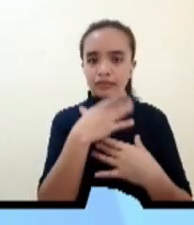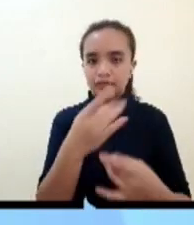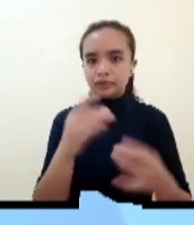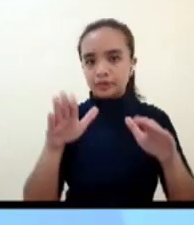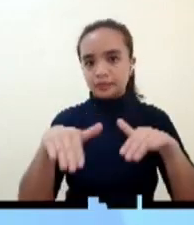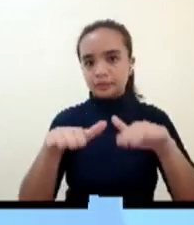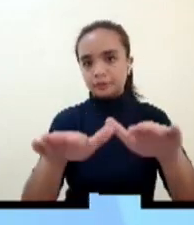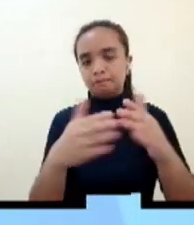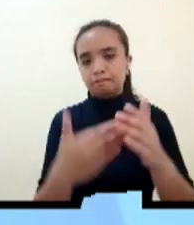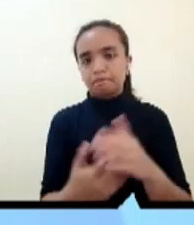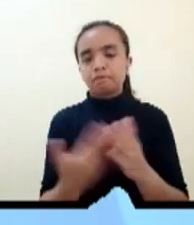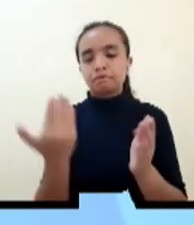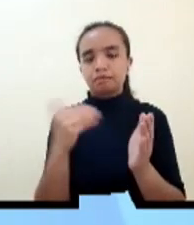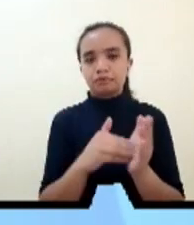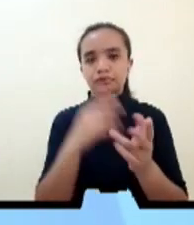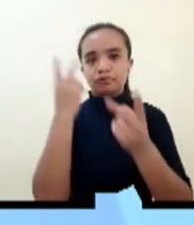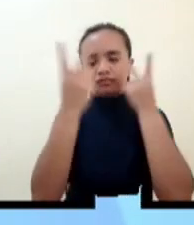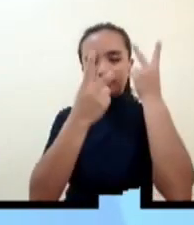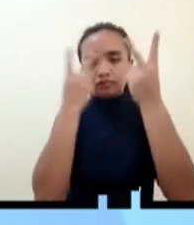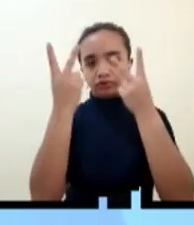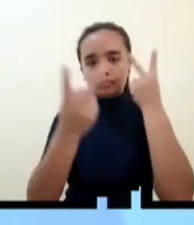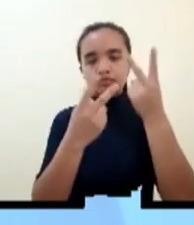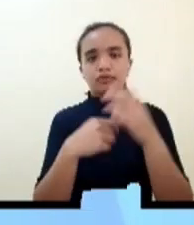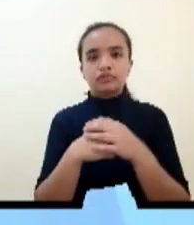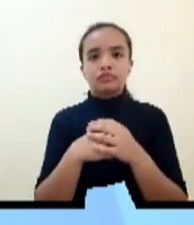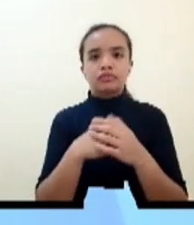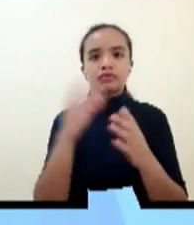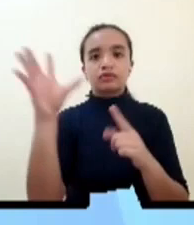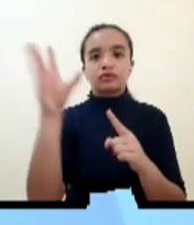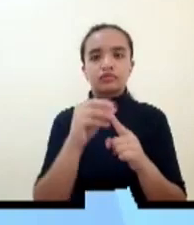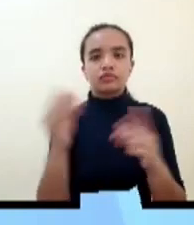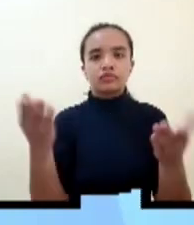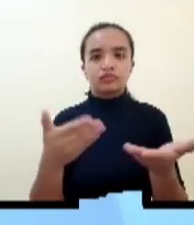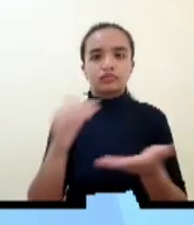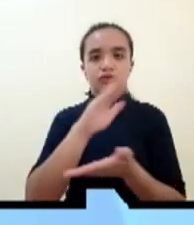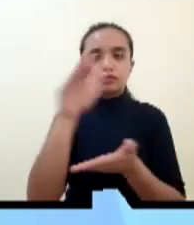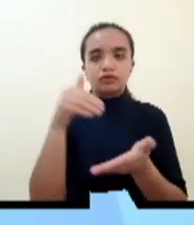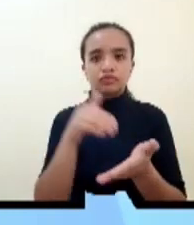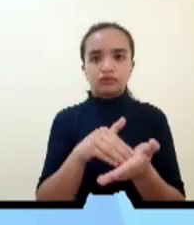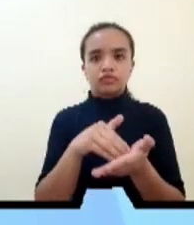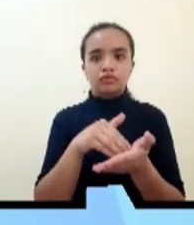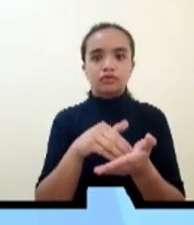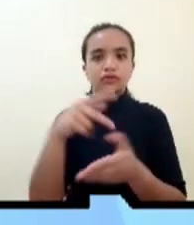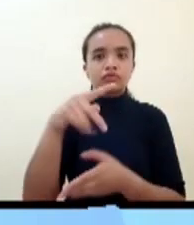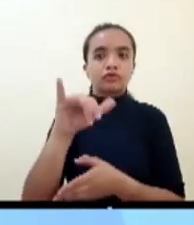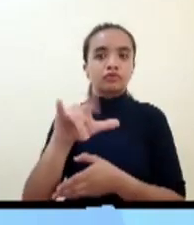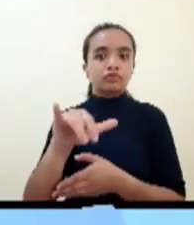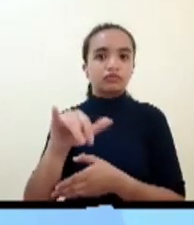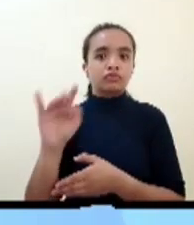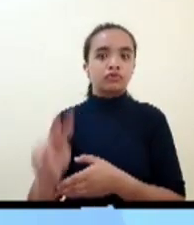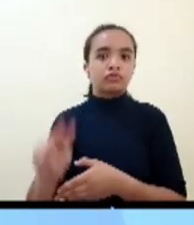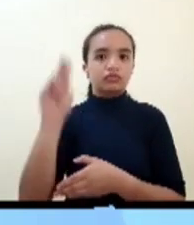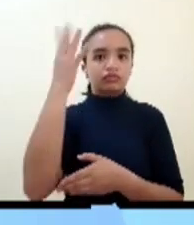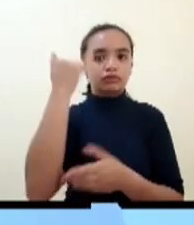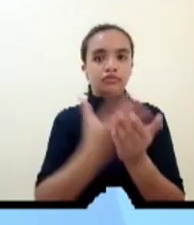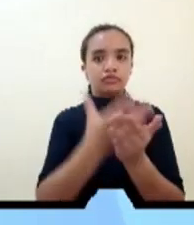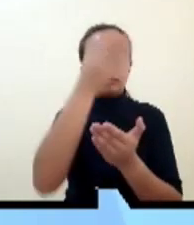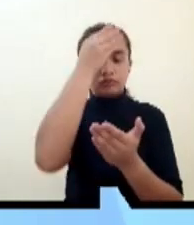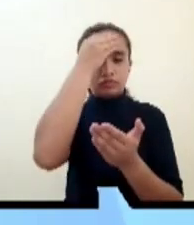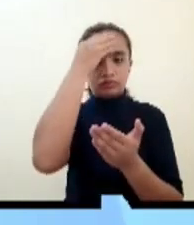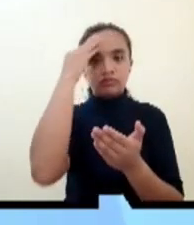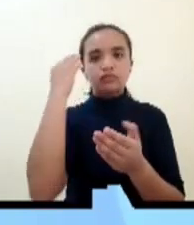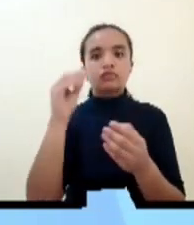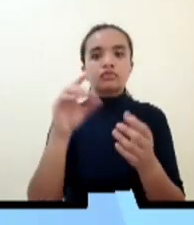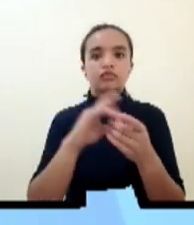just visit our Gamaba Cultural Center here in Pinili, Locos Torte, para mapag-aralan din ang paghahabi. Siyempre,